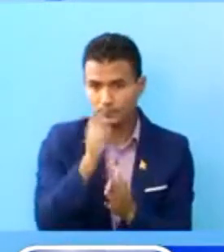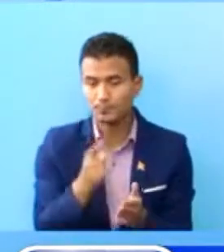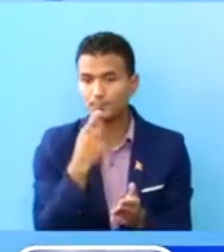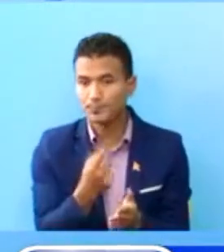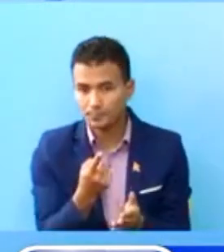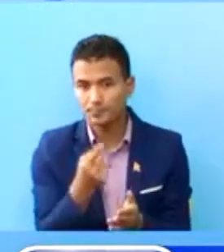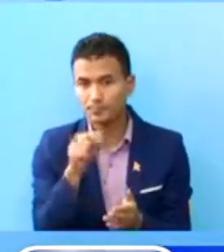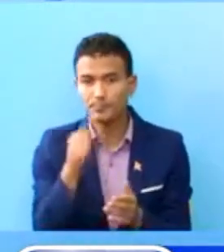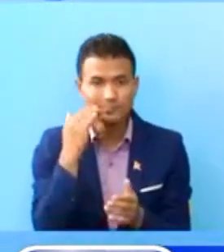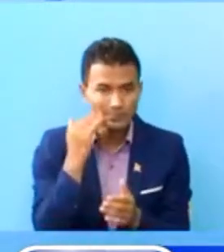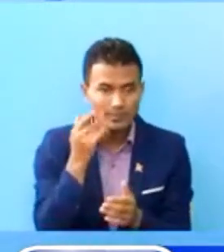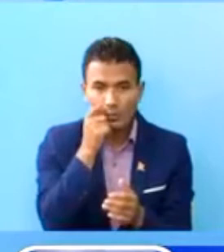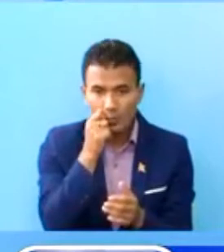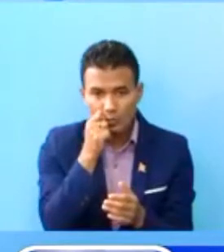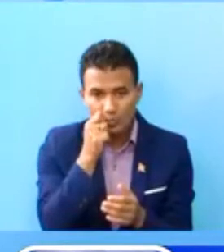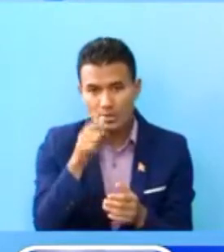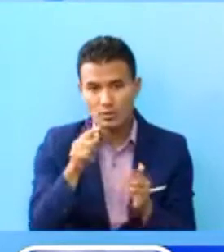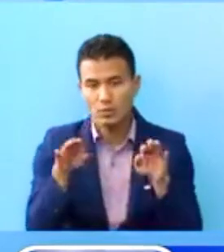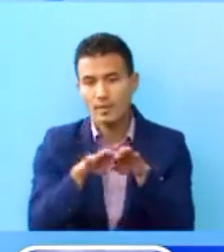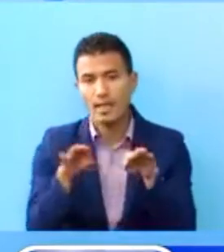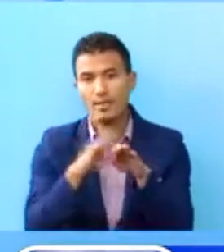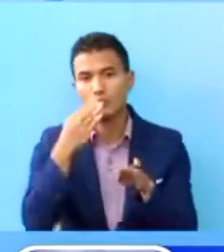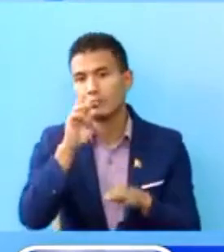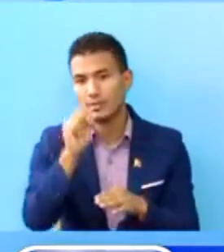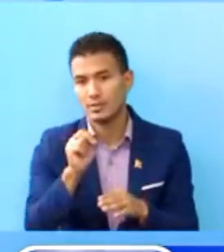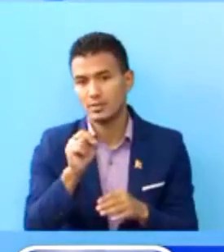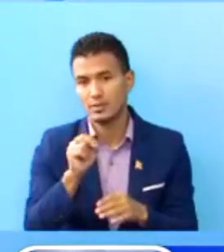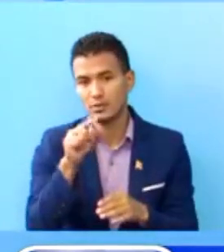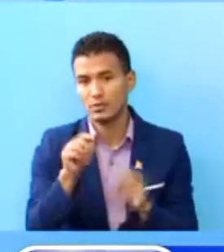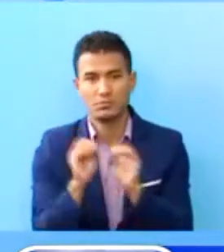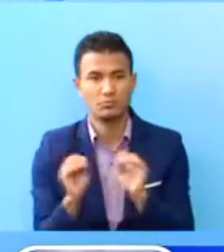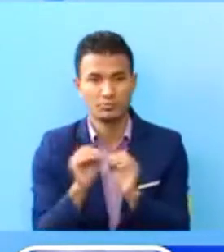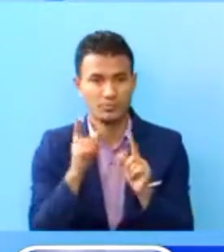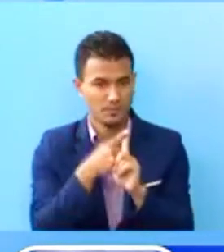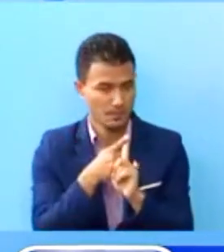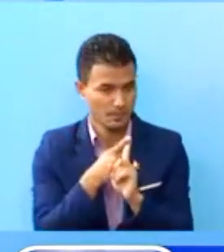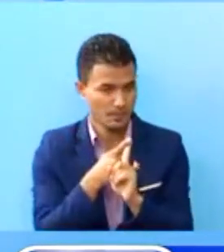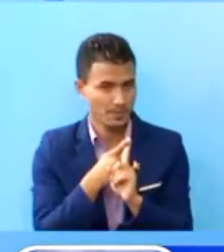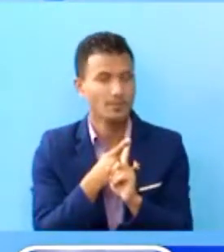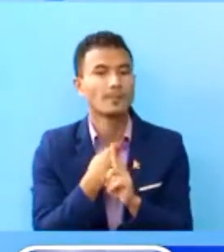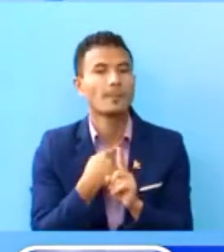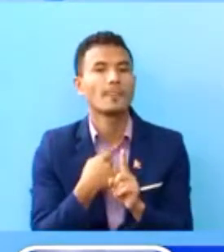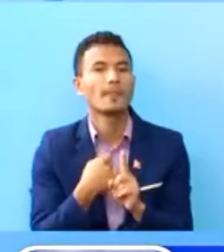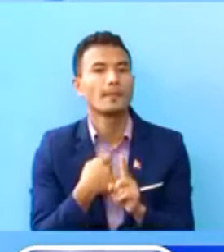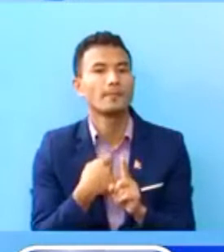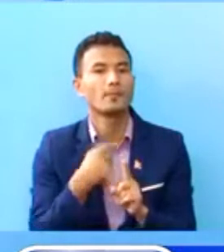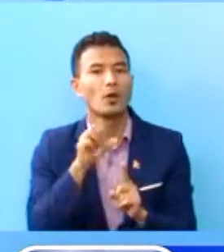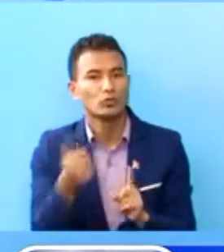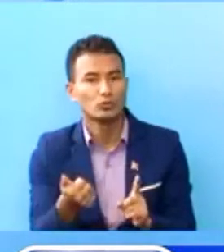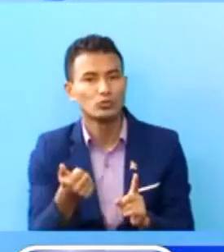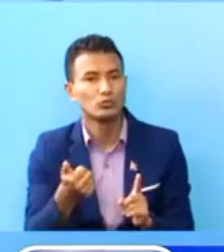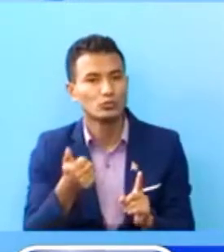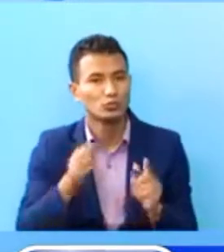भनेदेखि यो महिला पुरुषमा एउटा समान रूपमा हुनुपर्ने थियो, त्यो भएको छैन। एउटा उदाहरणको लागि यो भन्न सकियो।